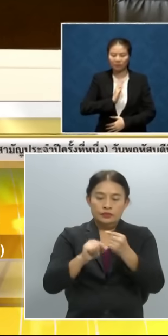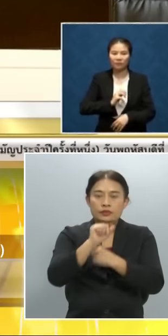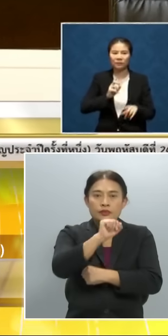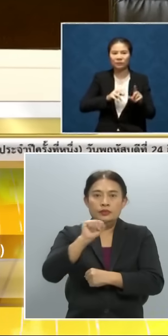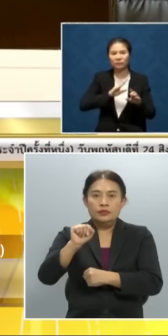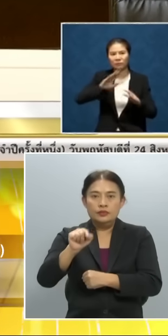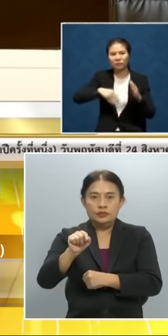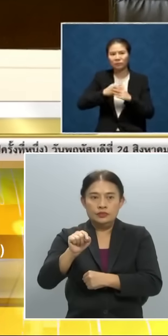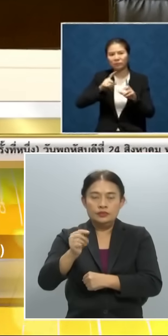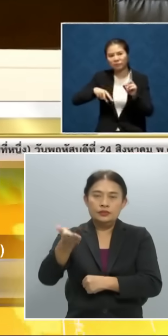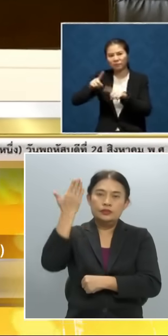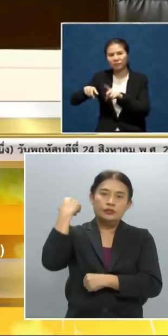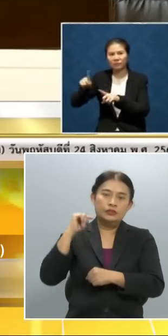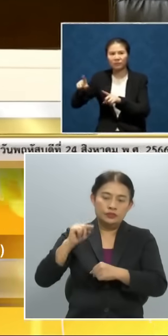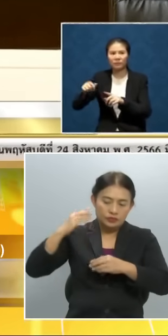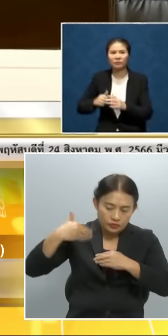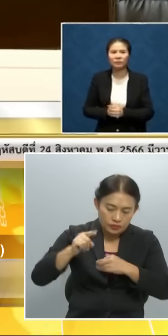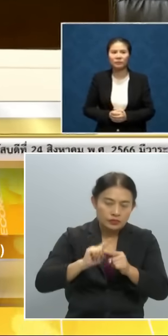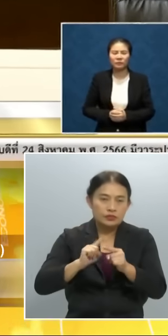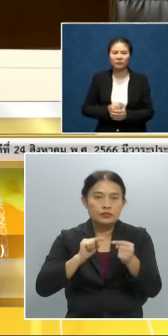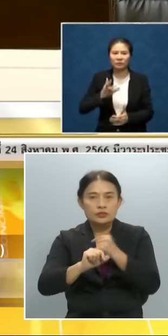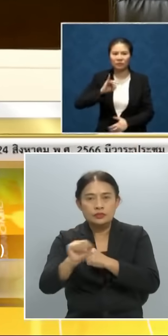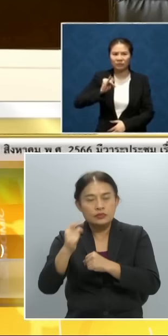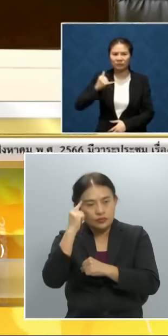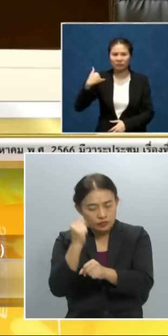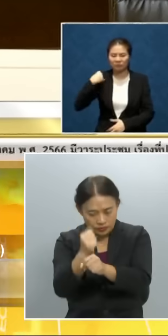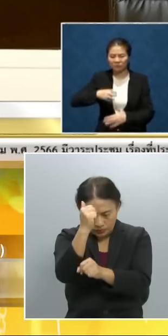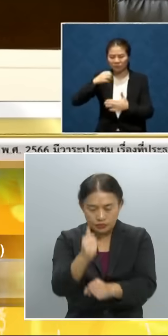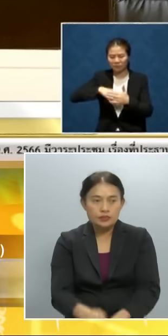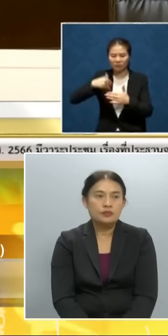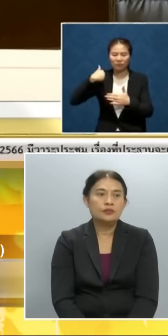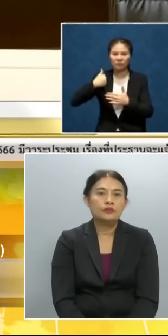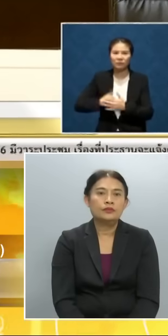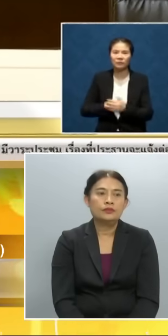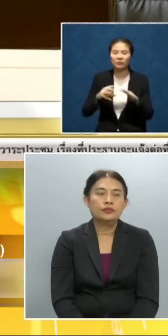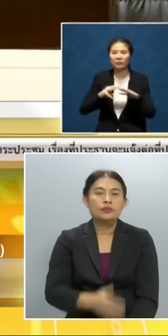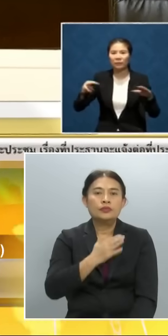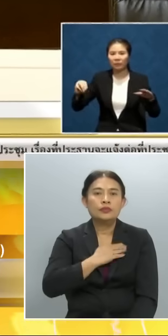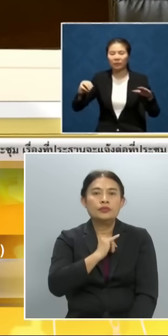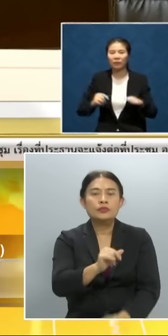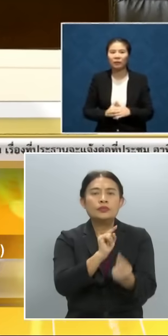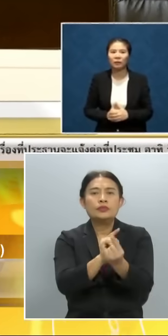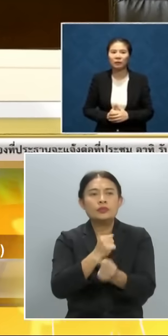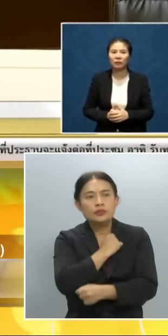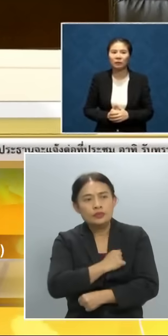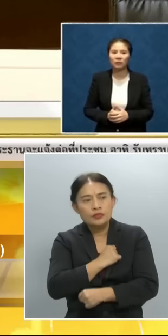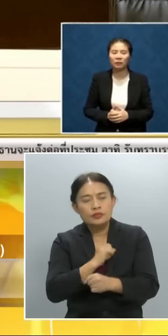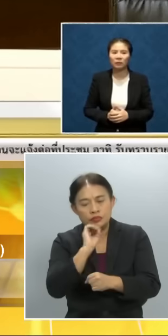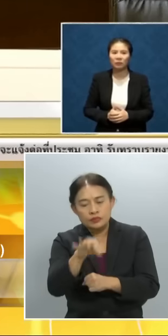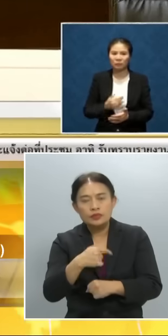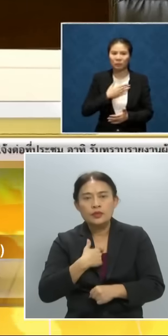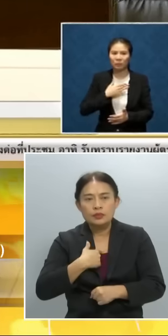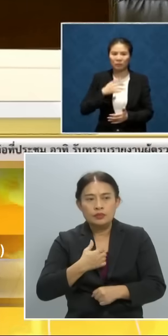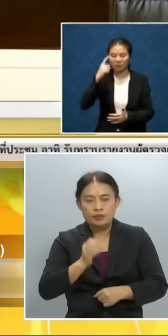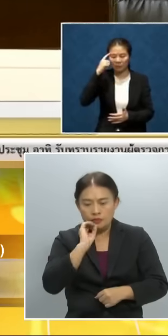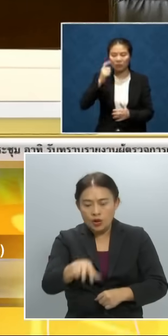แต่อนาคตใหม่ก็ผ่านอะไรมาเยอะผมคิดว่าเขาเอาอยู่ครับ สำหรับผมประชาชนเวลาลงพื้นที่ก็ถามว่าอย่าเสียใจนะอย่าเสียใจผมพูดได้เต็มปากเต็มคำเลยว่าผ